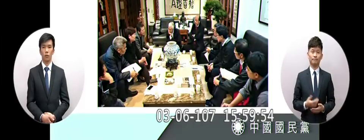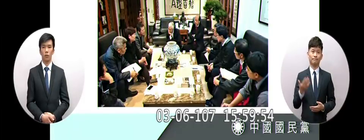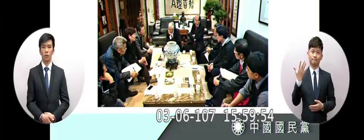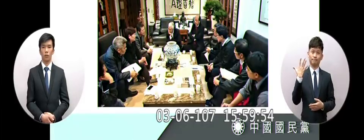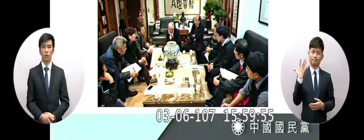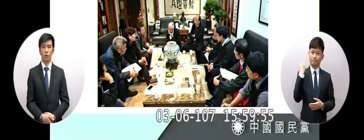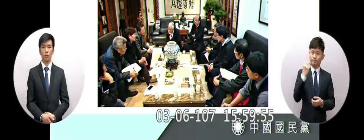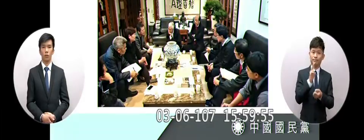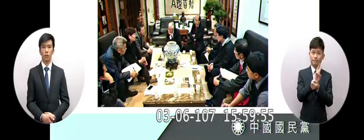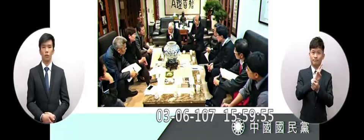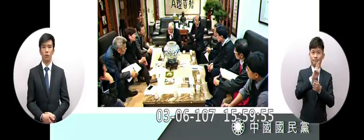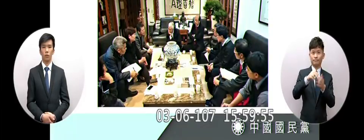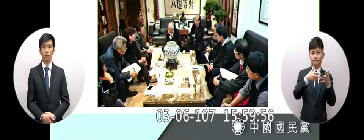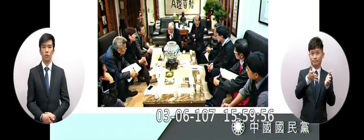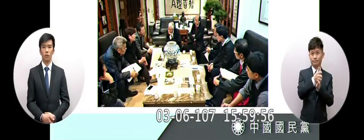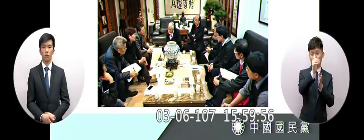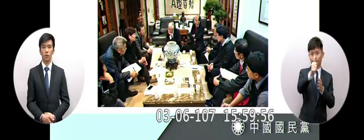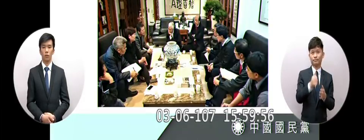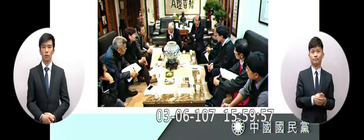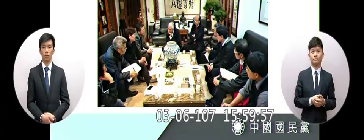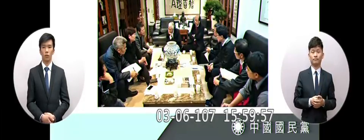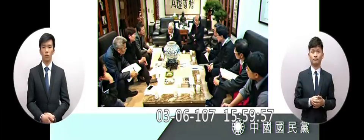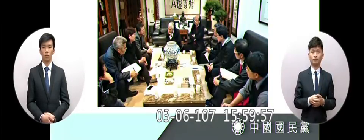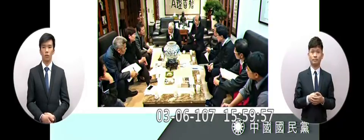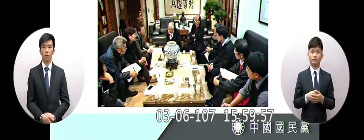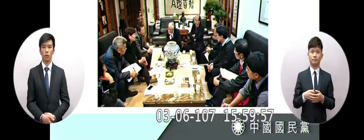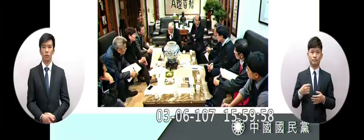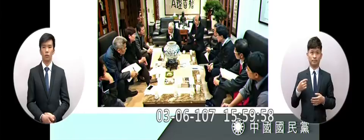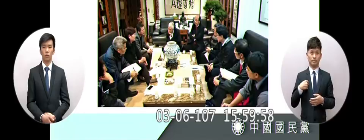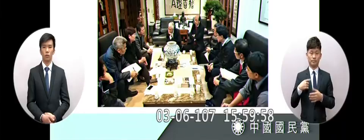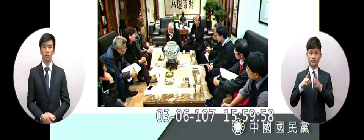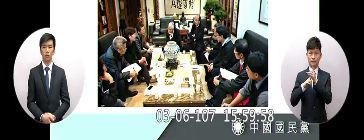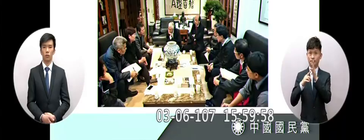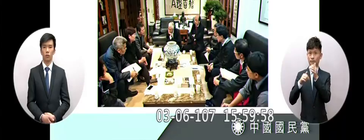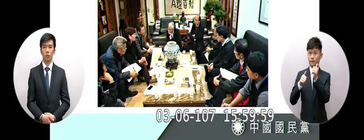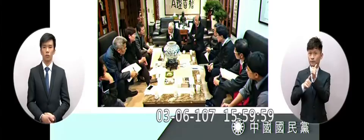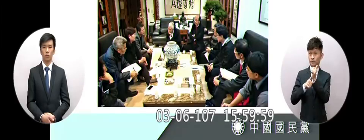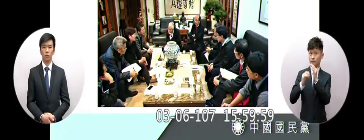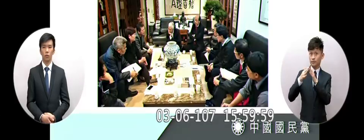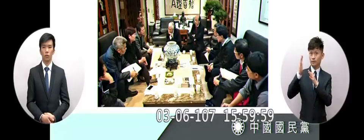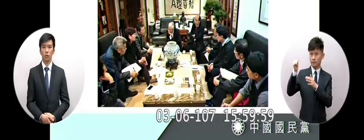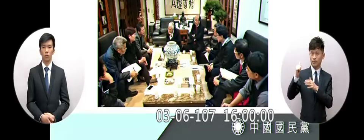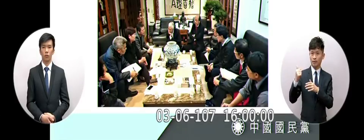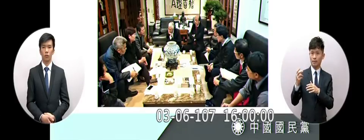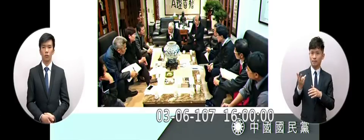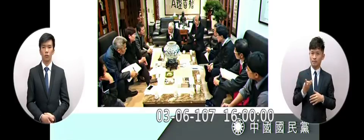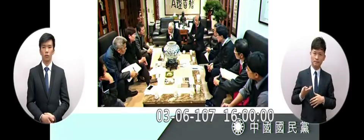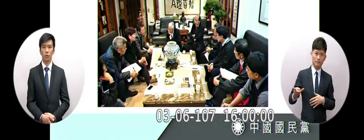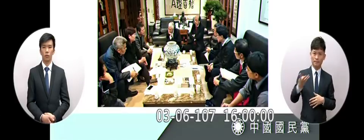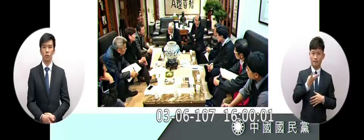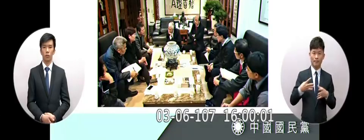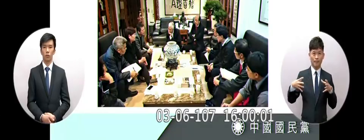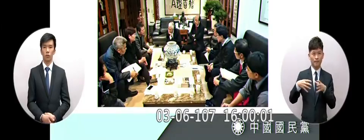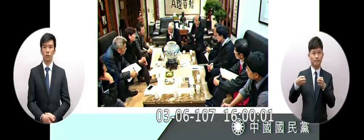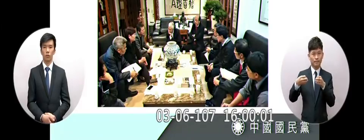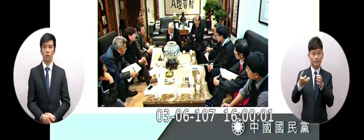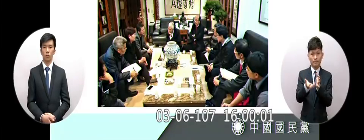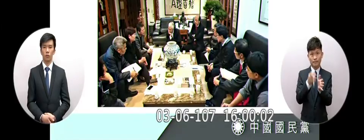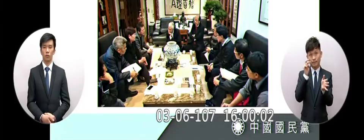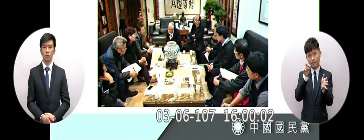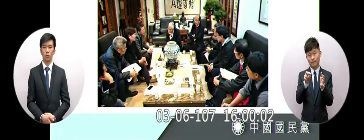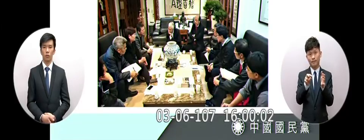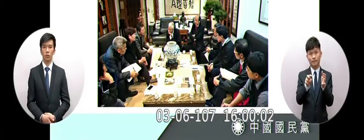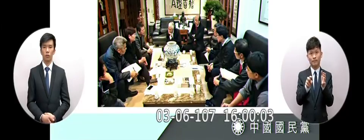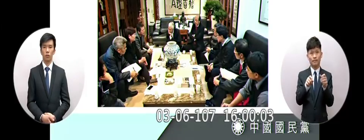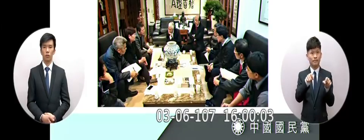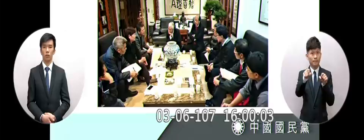候，本席跟柯建铭委员以及新竹市的副市长都有一起讨论，那时候前瞻计划还没通